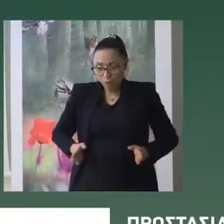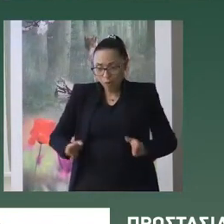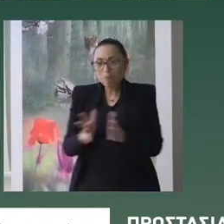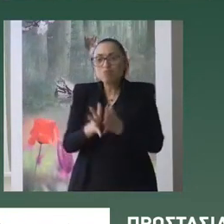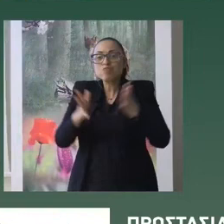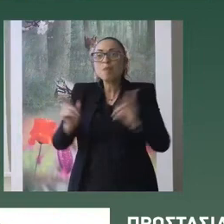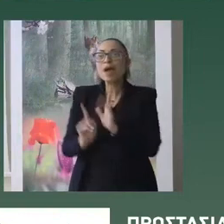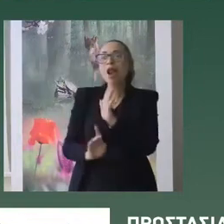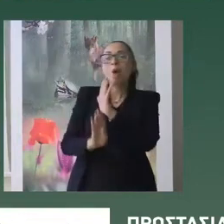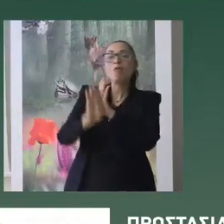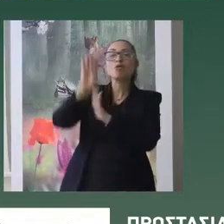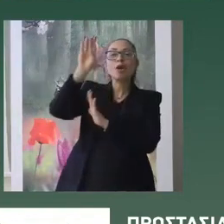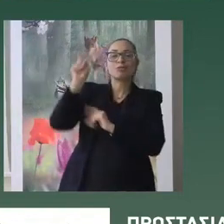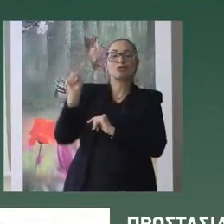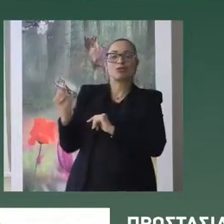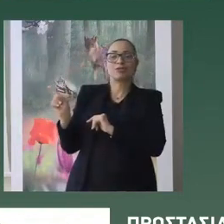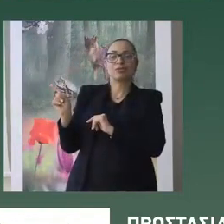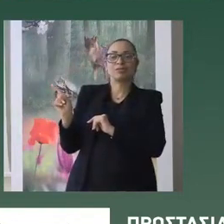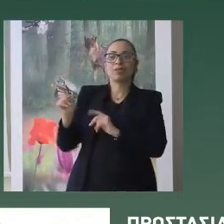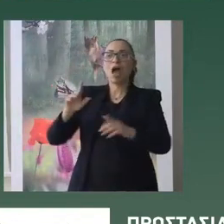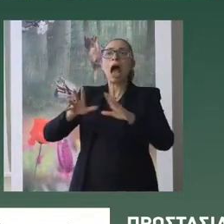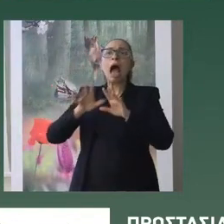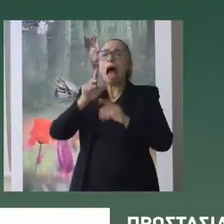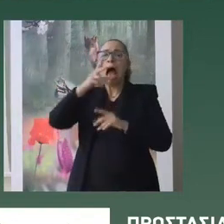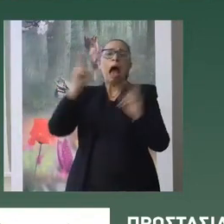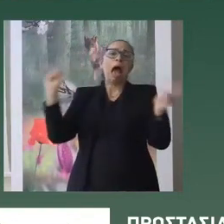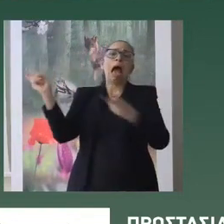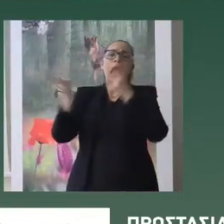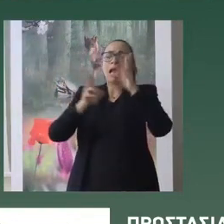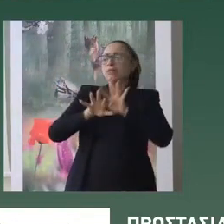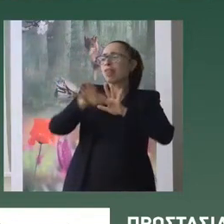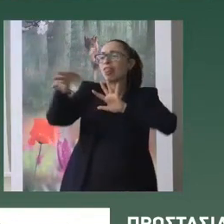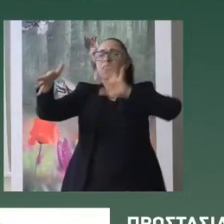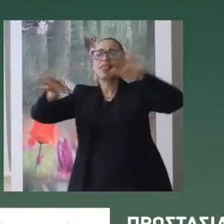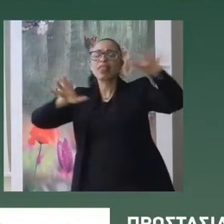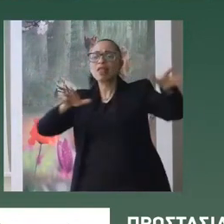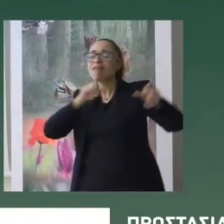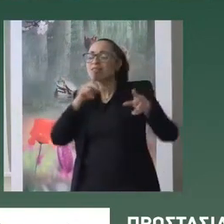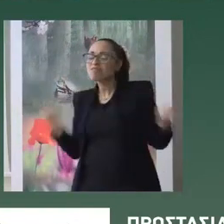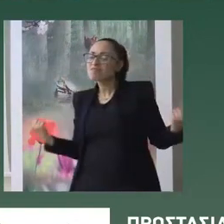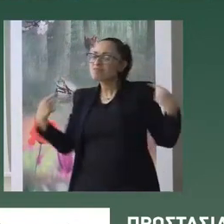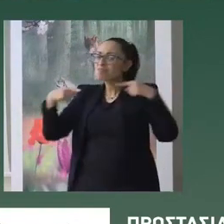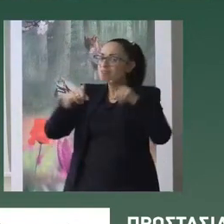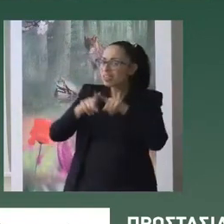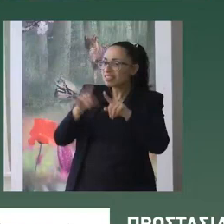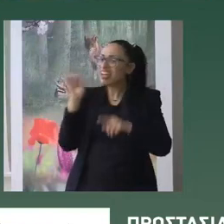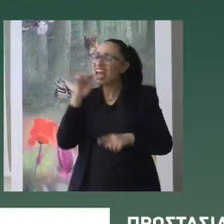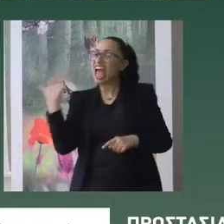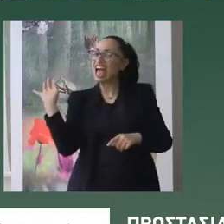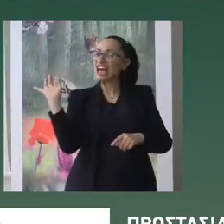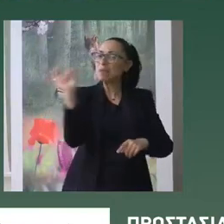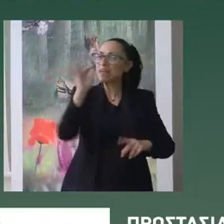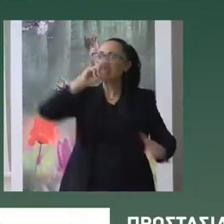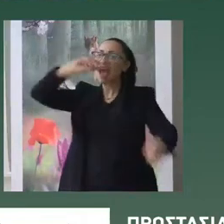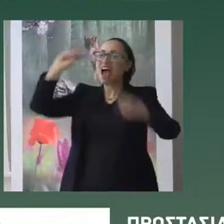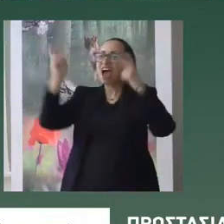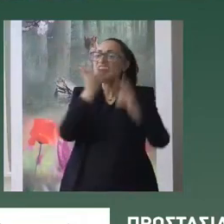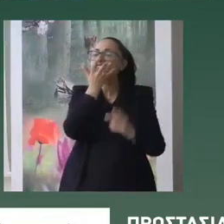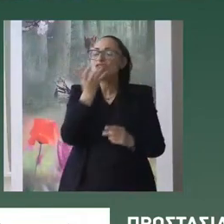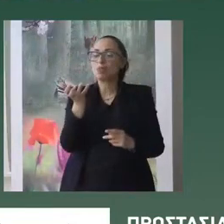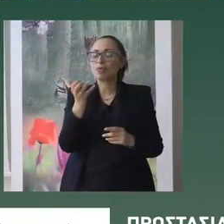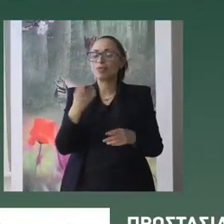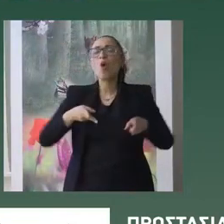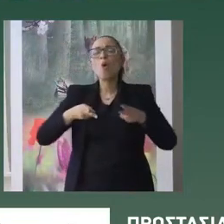ύψος. Ο αέρας διαχέεται. Και μαζί διαχέεται και η ρήπανση, η αέρια και η θερμότητα. Αυτή είναι η